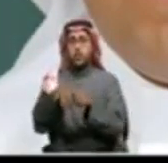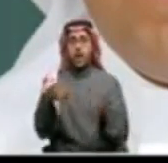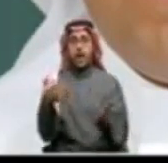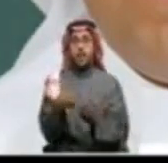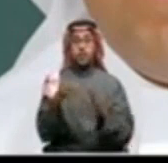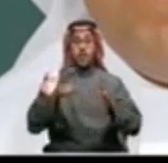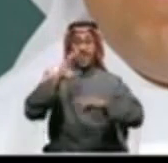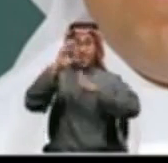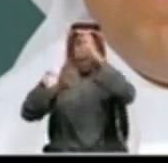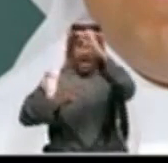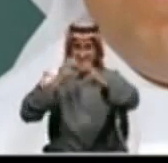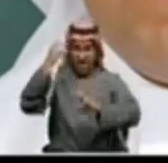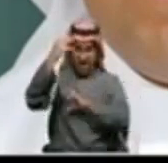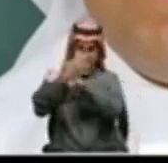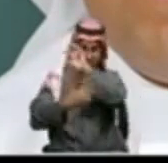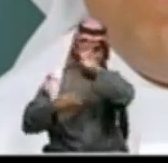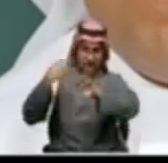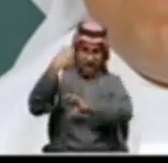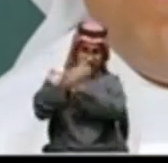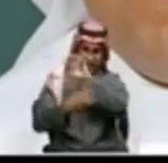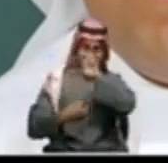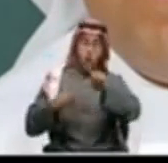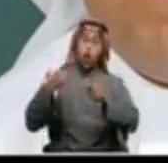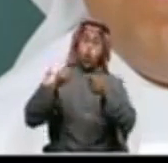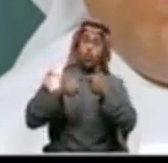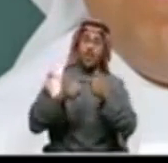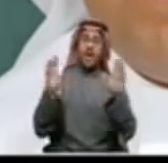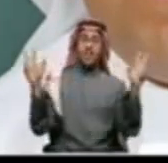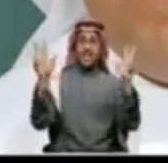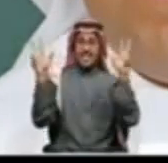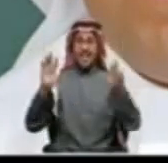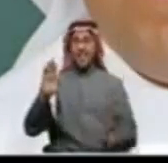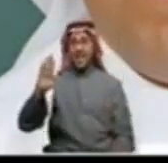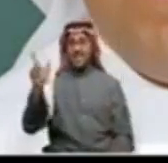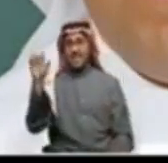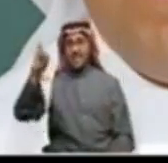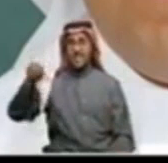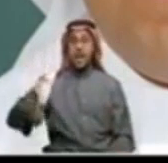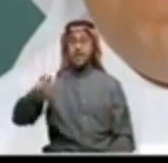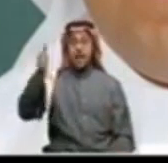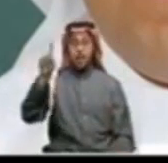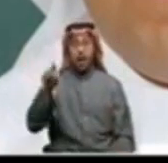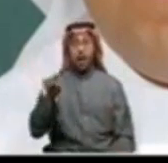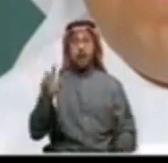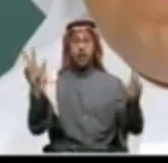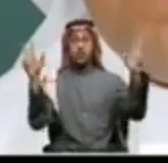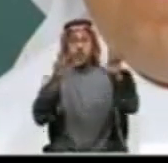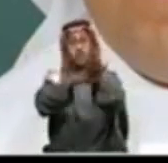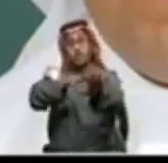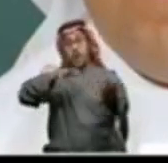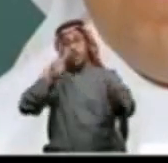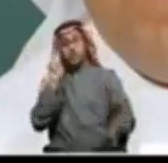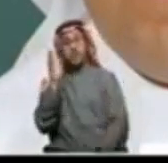المدن الملاهي وعلى قطاع دور السينما وعلى قطاع المراكز الترفيهية العائلية والمتخصصة، بالإضافة